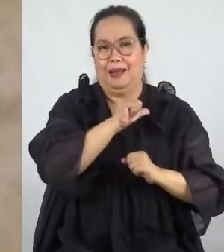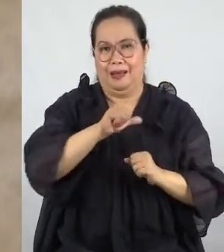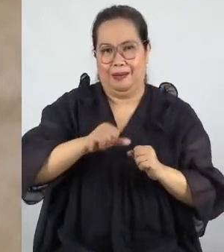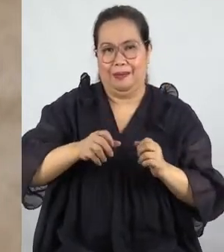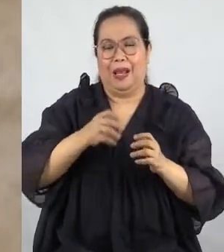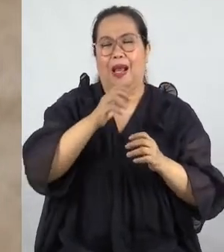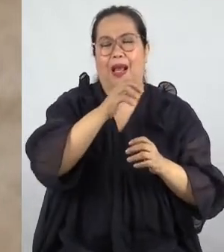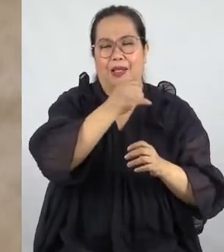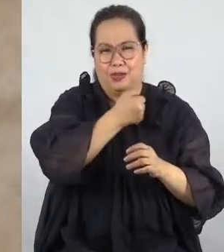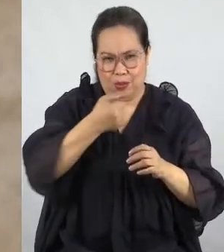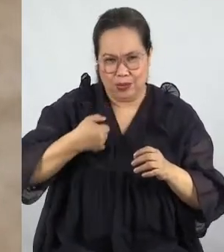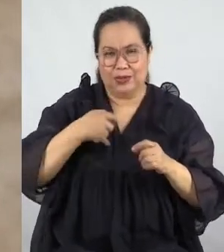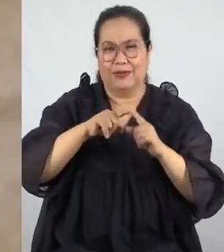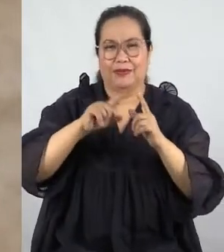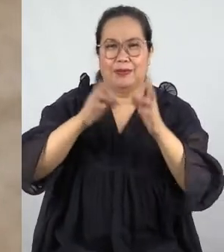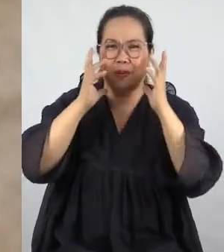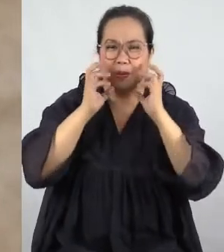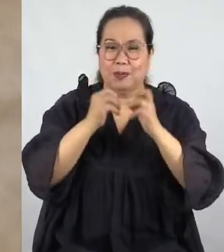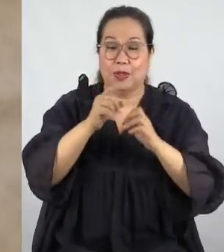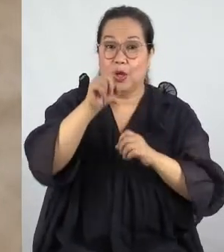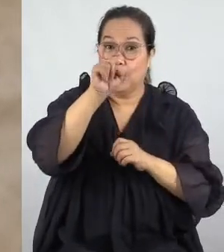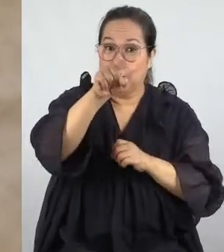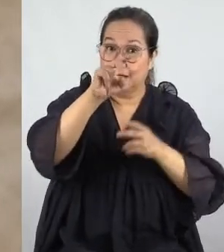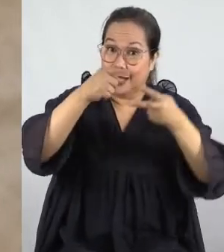kasalanan ng nakaraan.